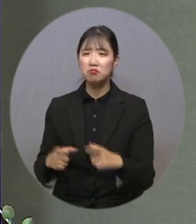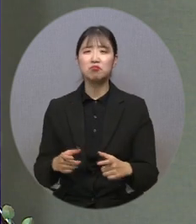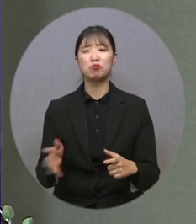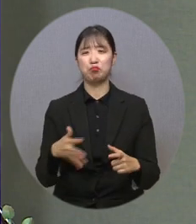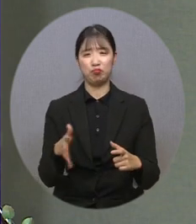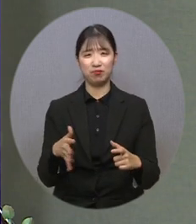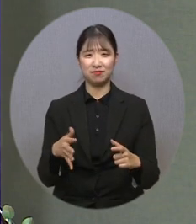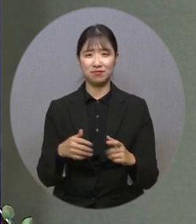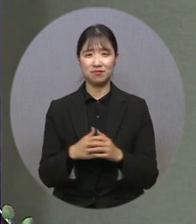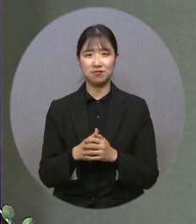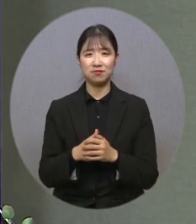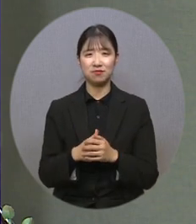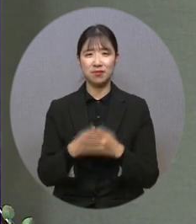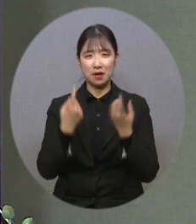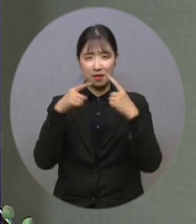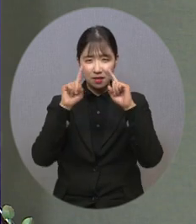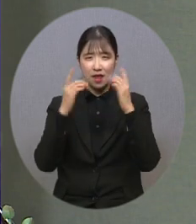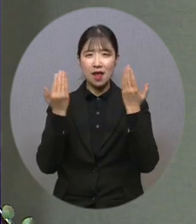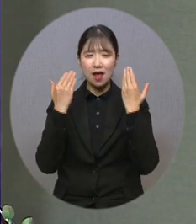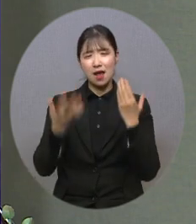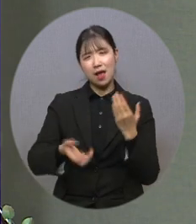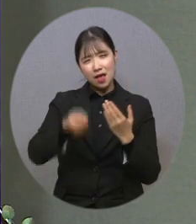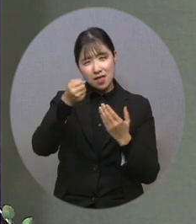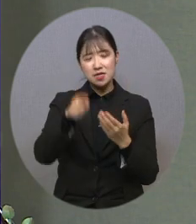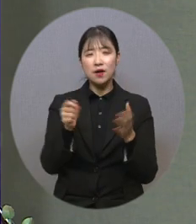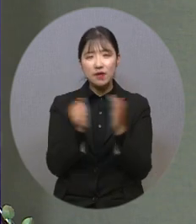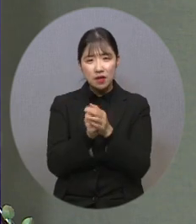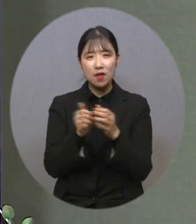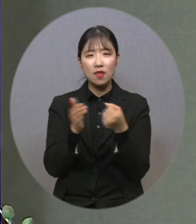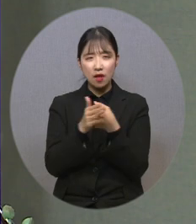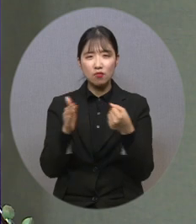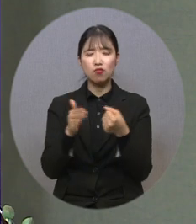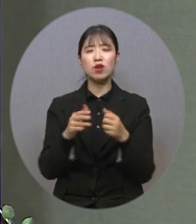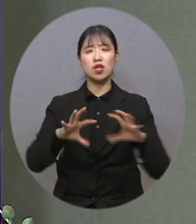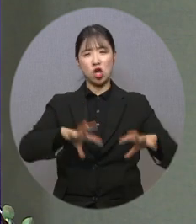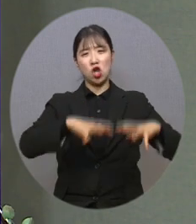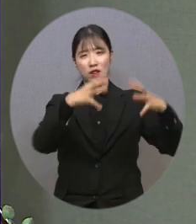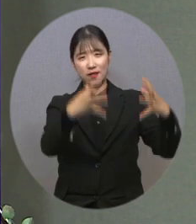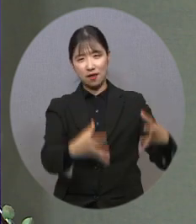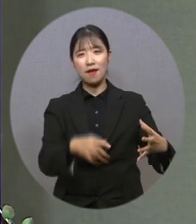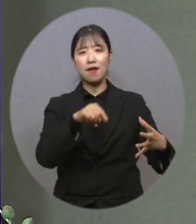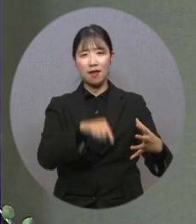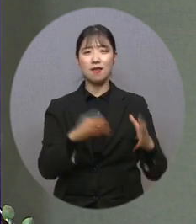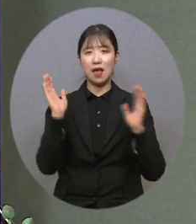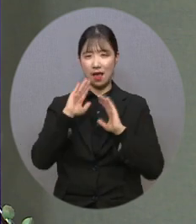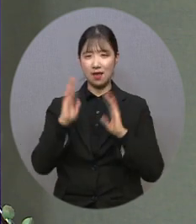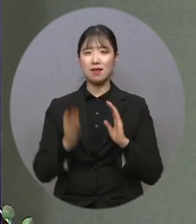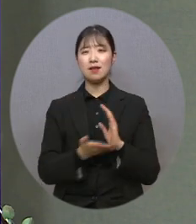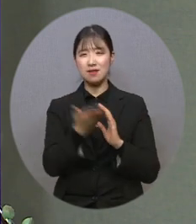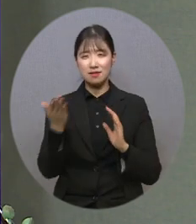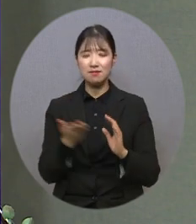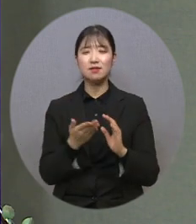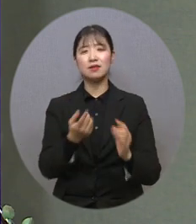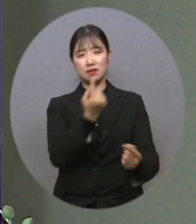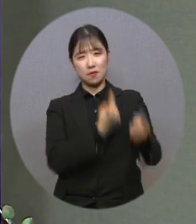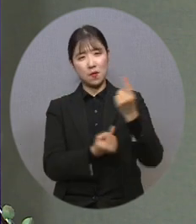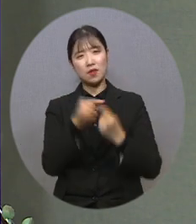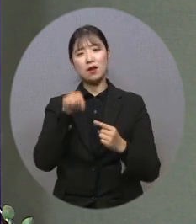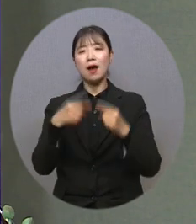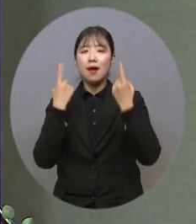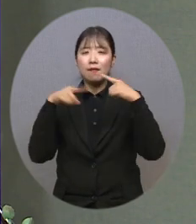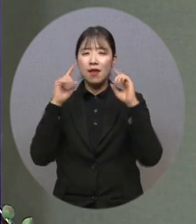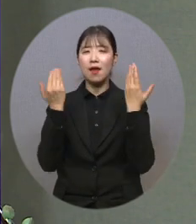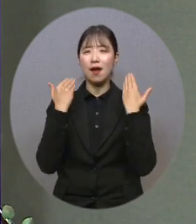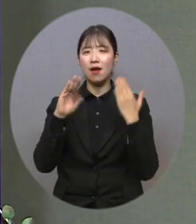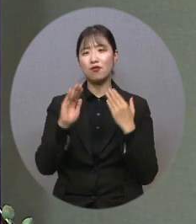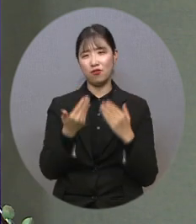네, 그 대학이 가지고 있는 특성 때문에 네. 전 세계에서 학생들이 찾아오는 네. 그런 대학이 되어야 하는